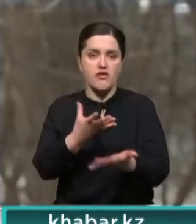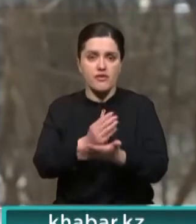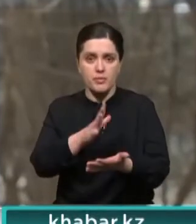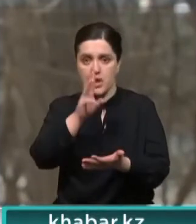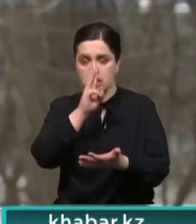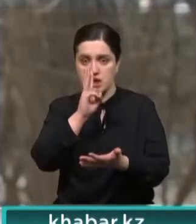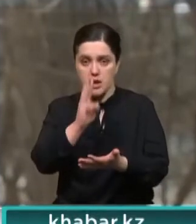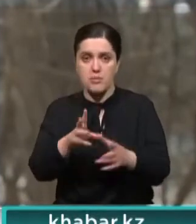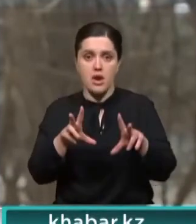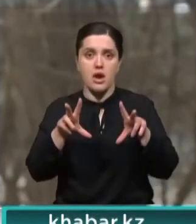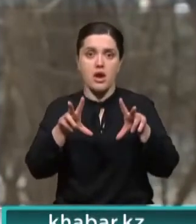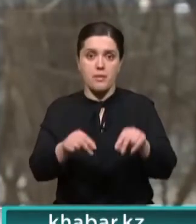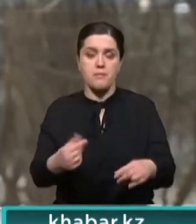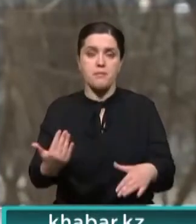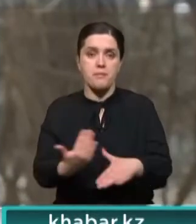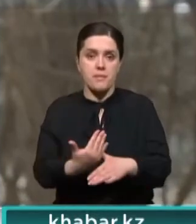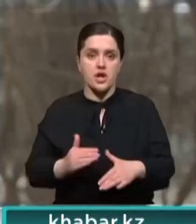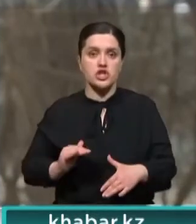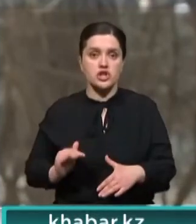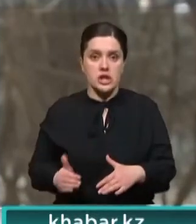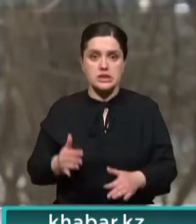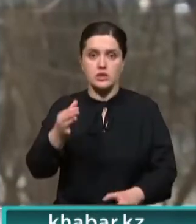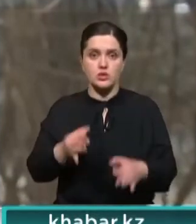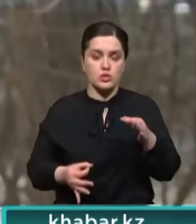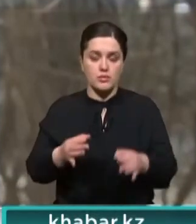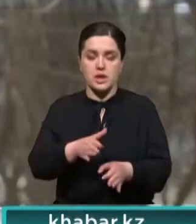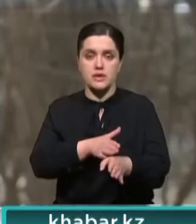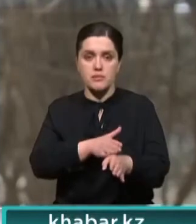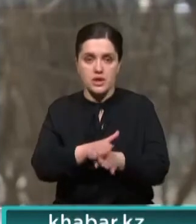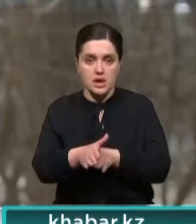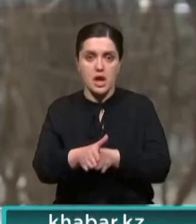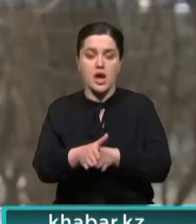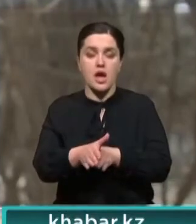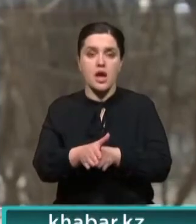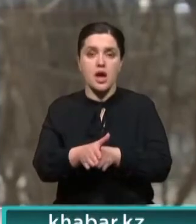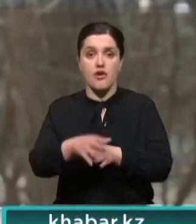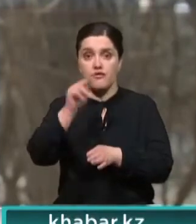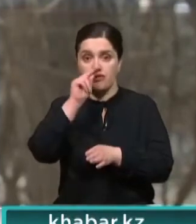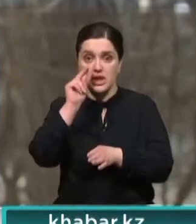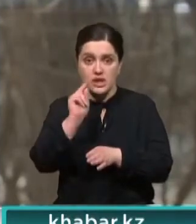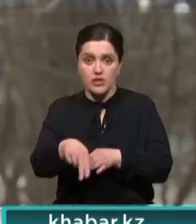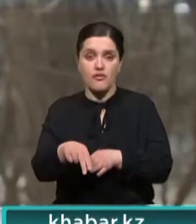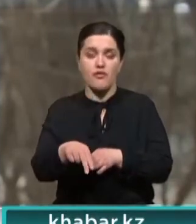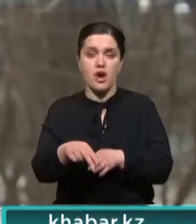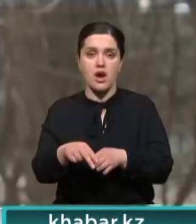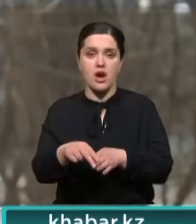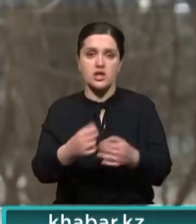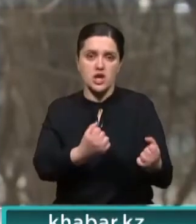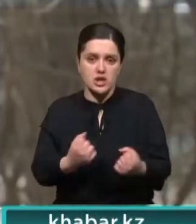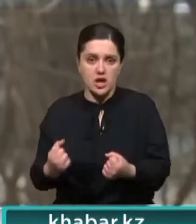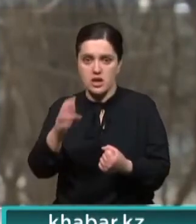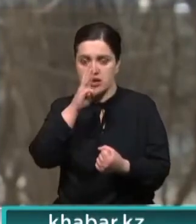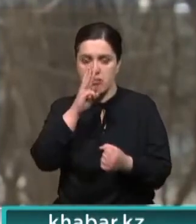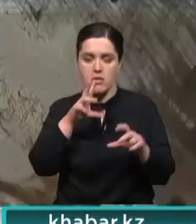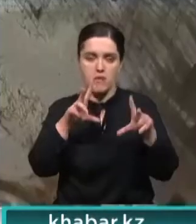зарплат обещают помочь частные судебные исполнители. К слову, виновников задержек обещают